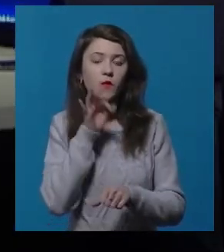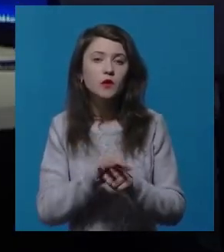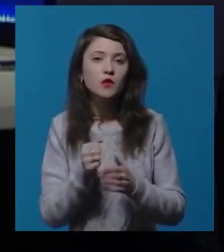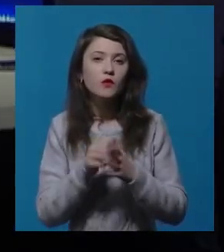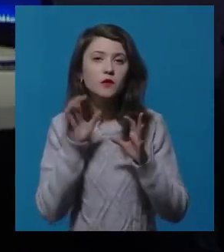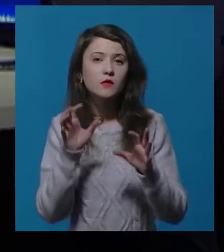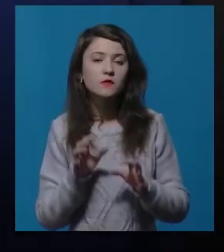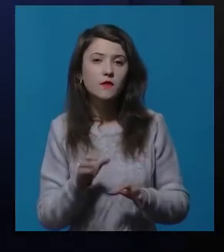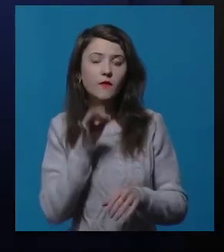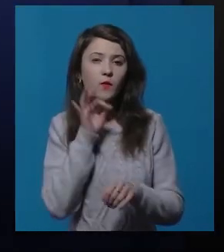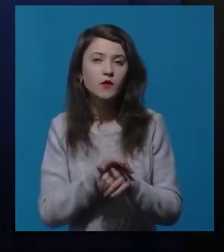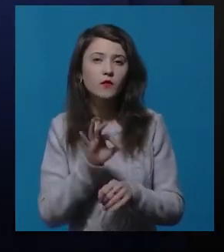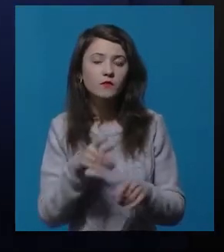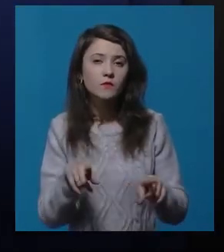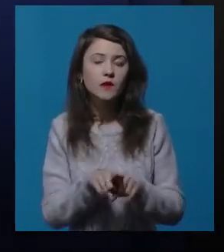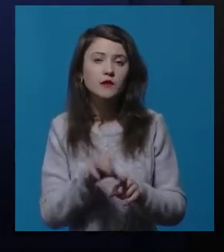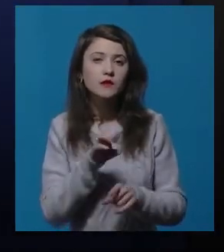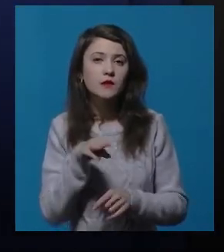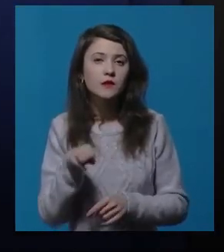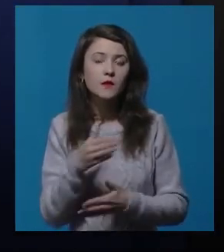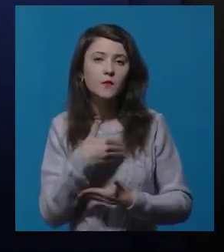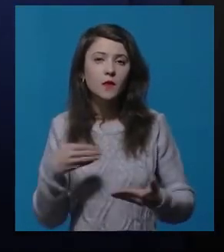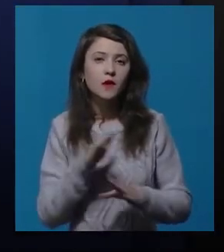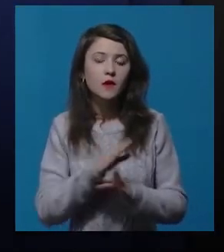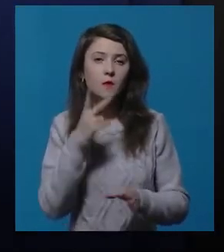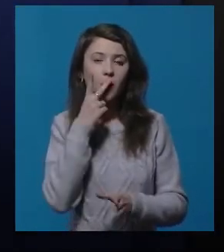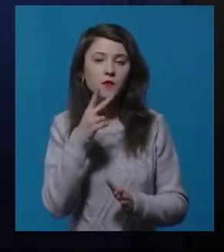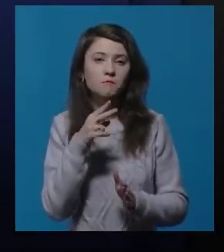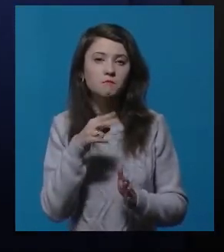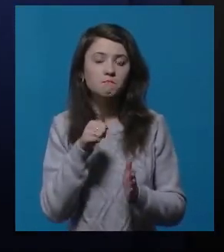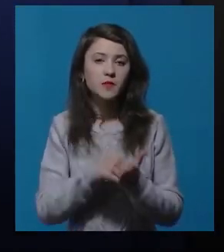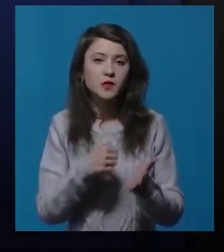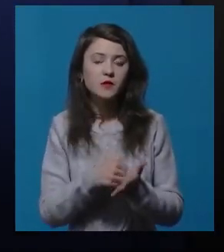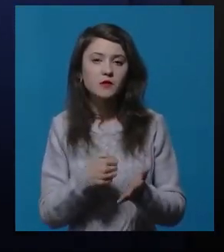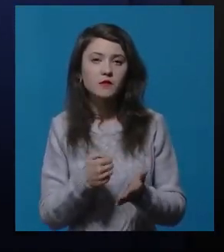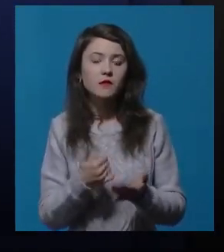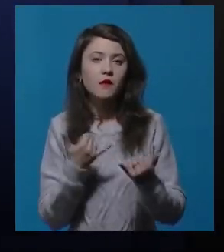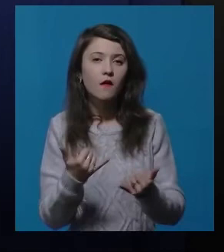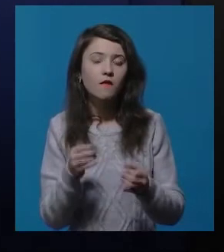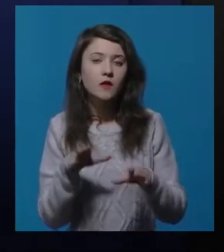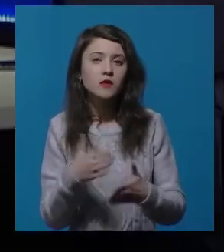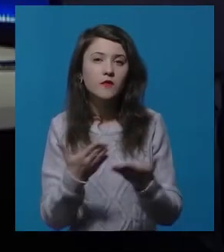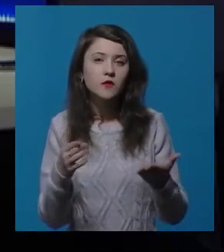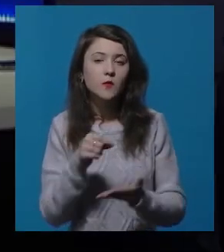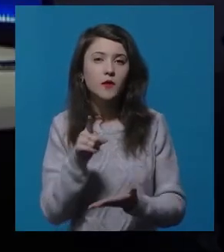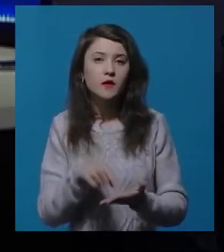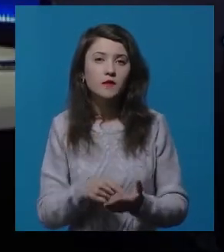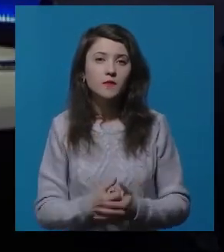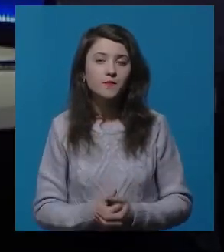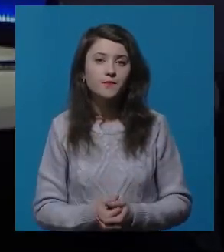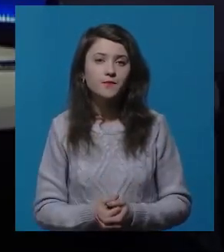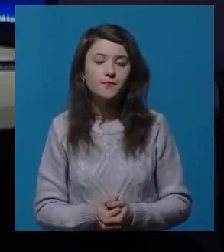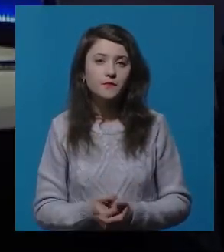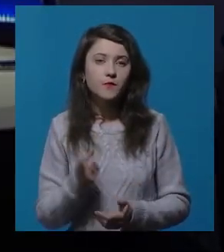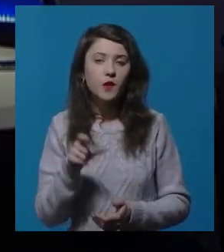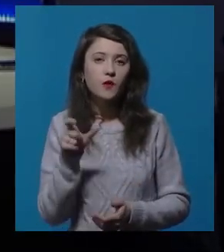і відповідно до таких статей, і ми не вбачаємо підстав для там вирішення вашого питання, тоді людина